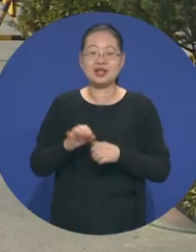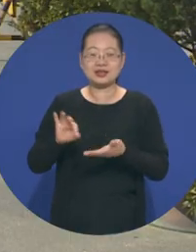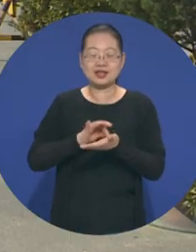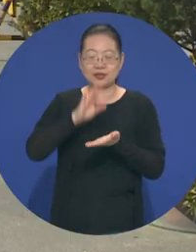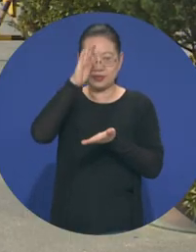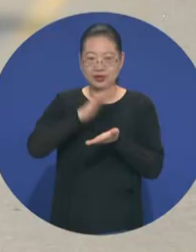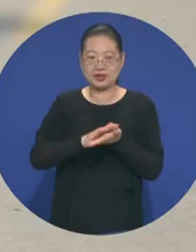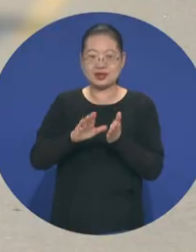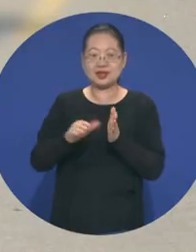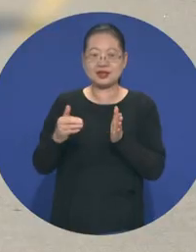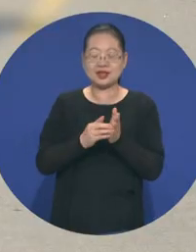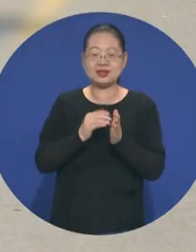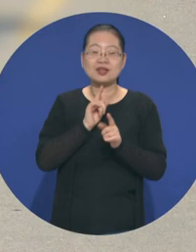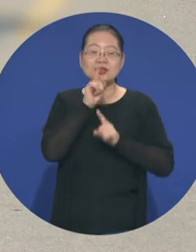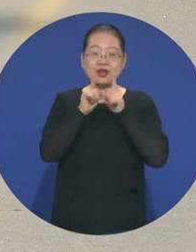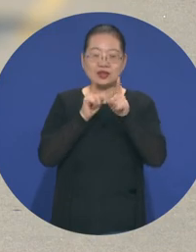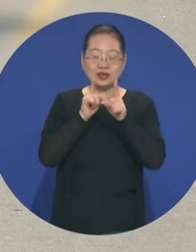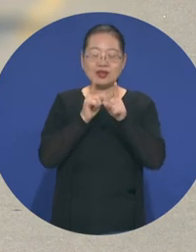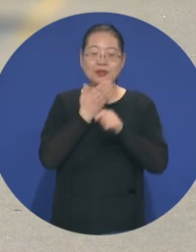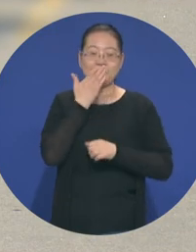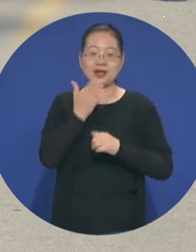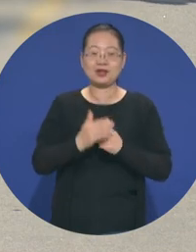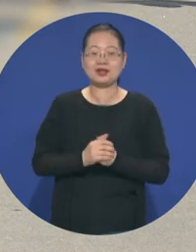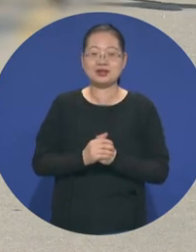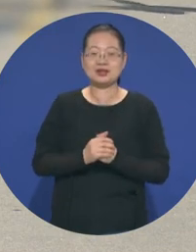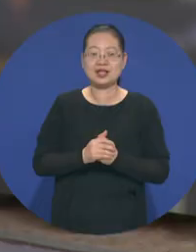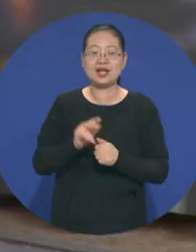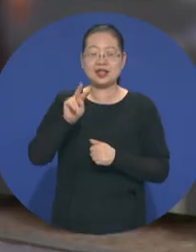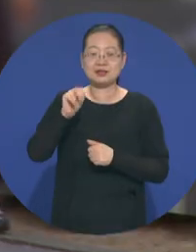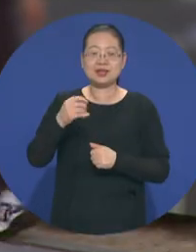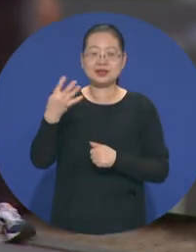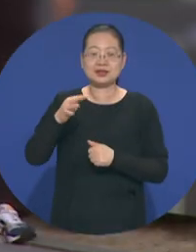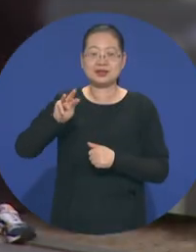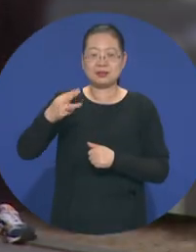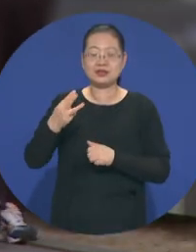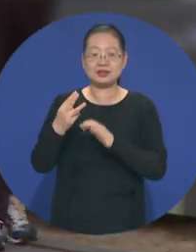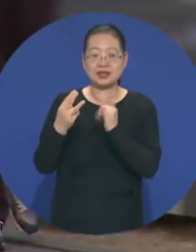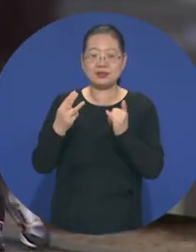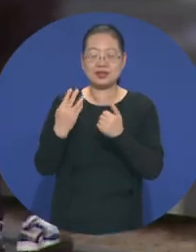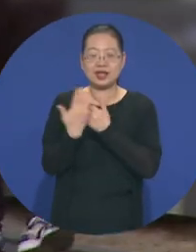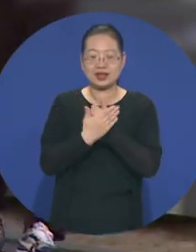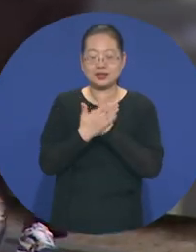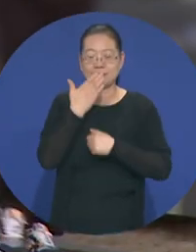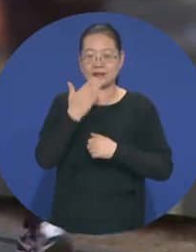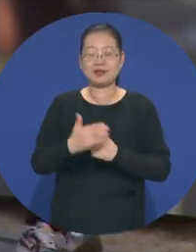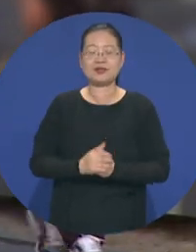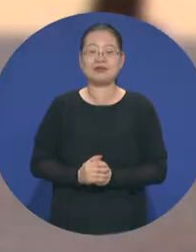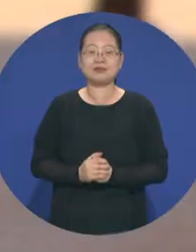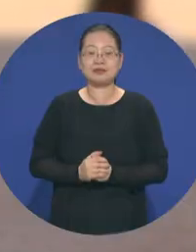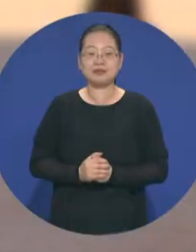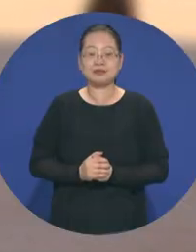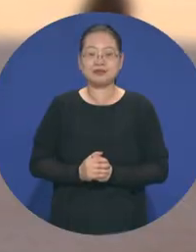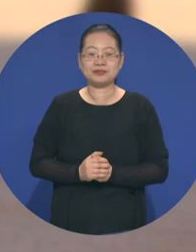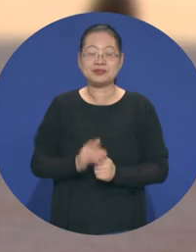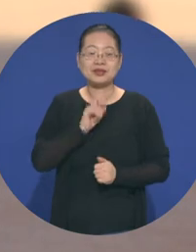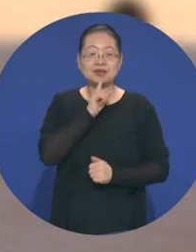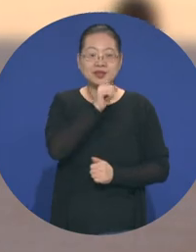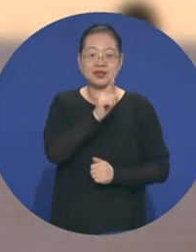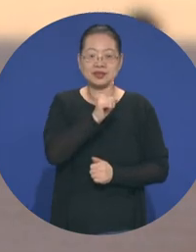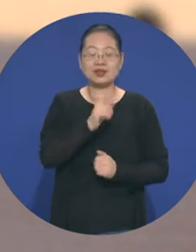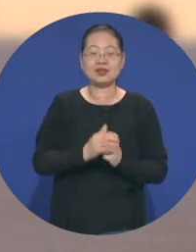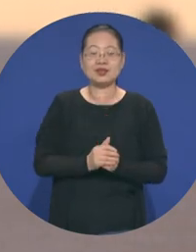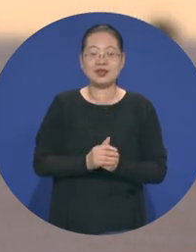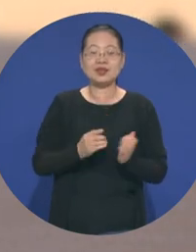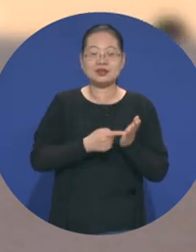예산 소진시까지 선착순으로 지원하며 총 2300여명이 혜택 볼 전망입니다 신청은